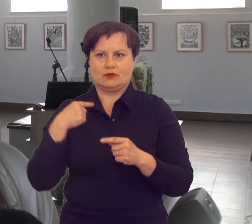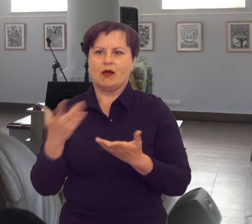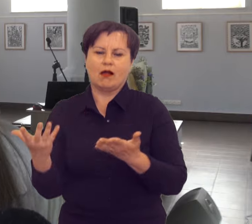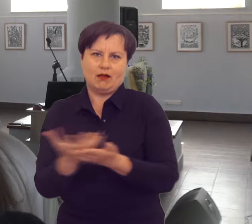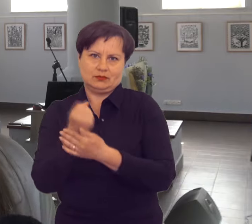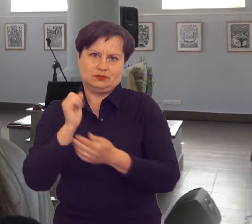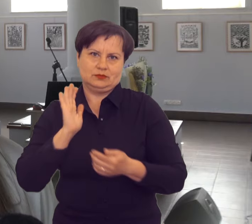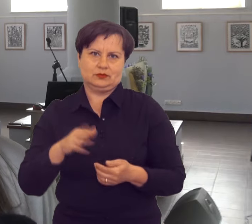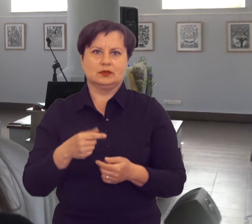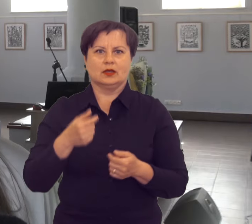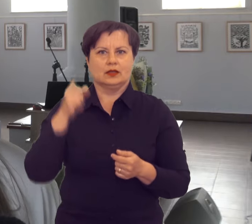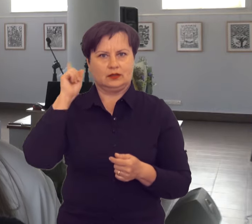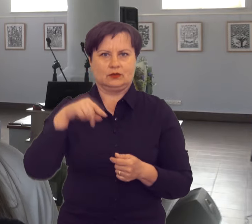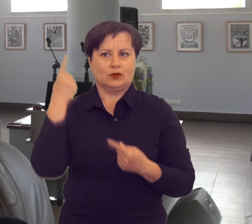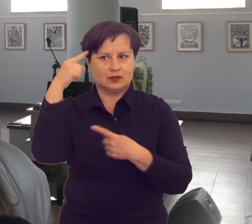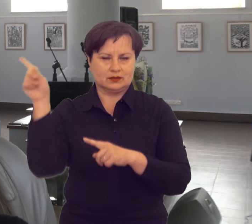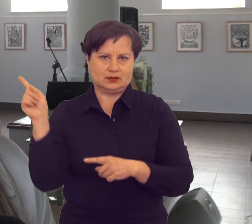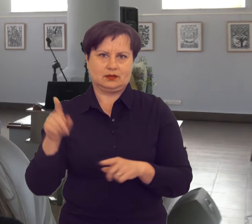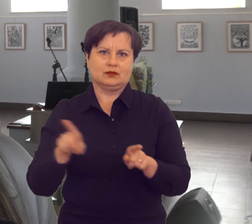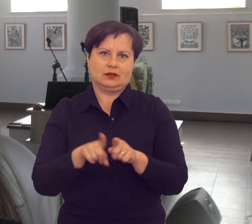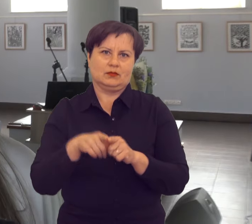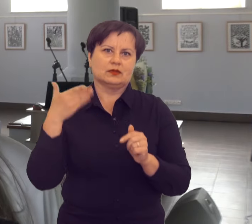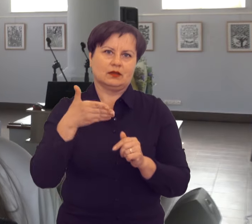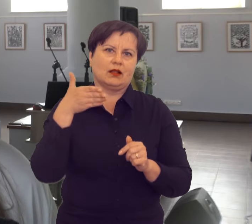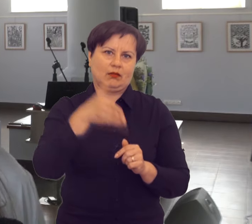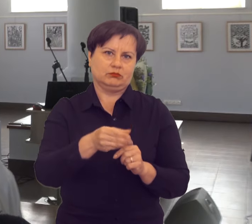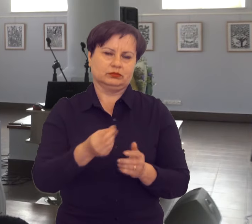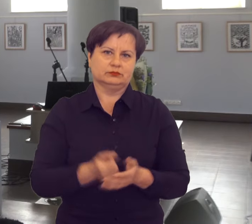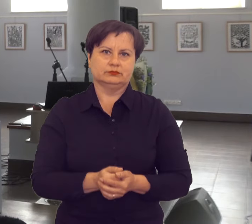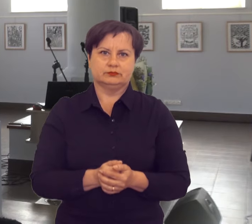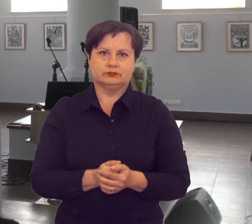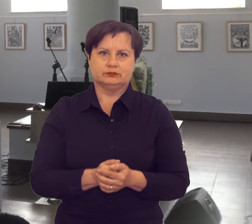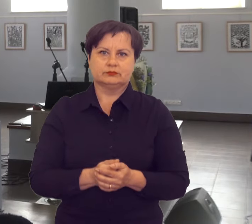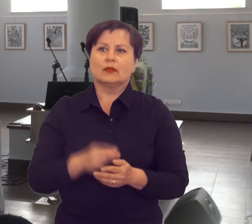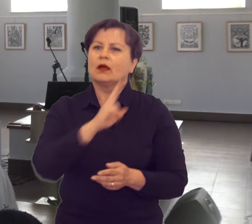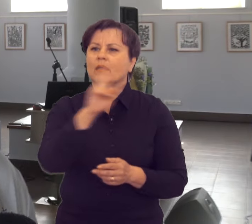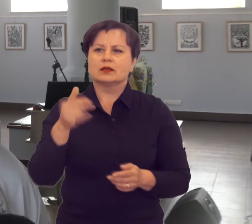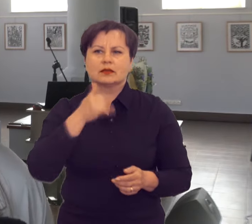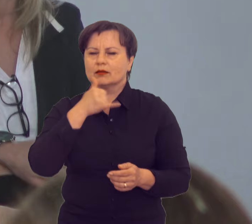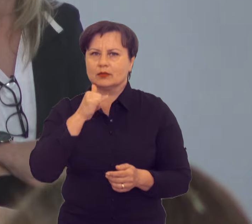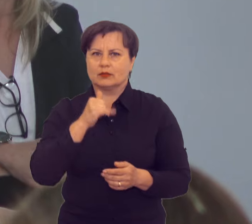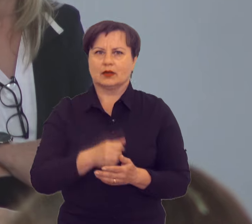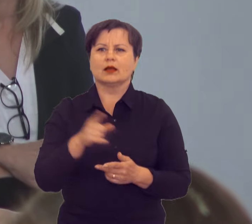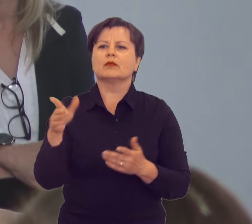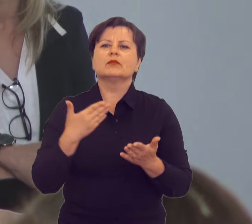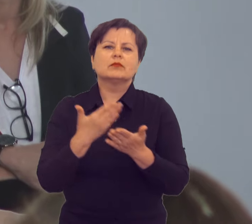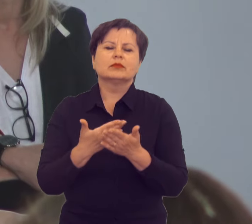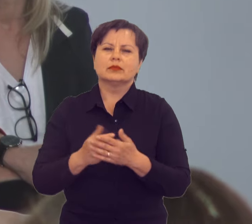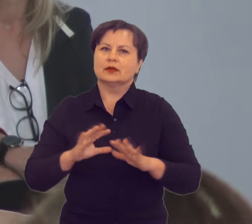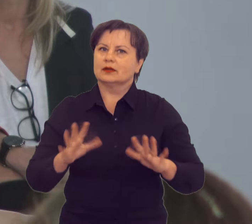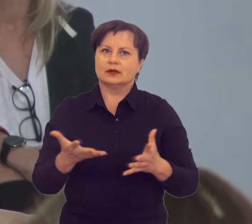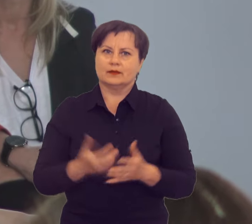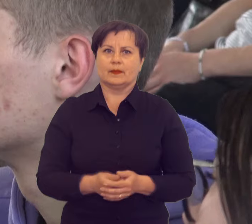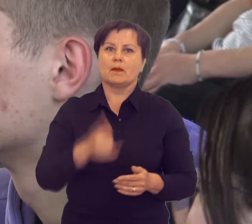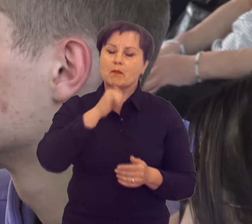tikiuosi atrasti ir tikrai labai tikiuosi, kad ir kiti tą savanorystę padės nukreips tinkamu keliu. Tai tie, kurie dar nepabandė,